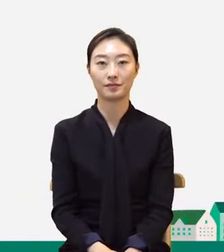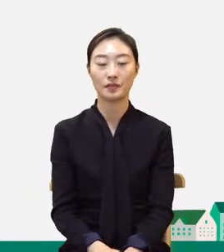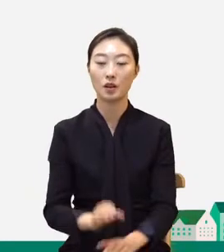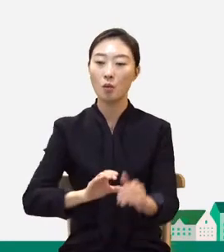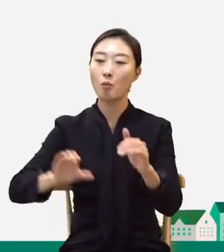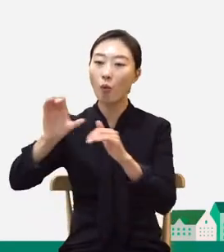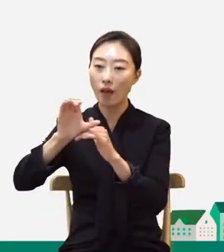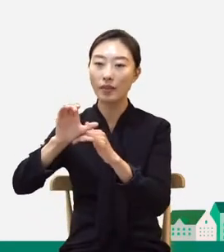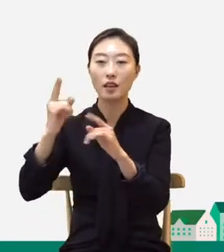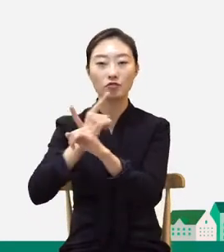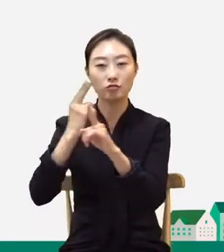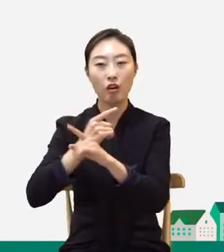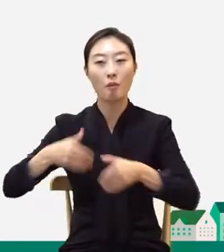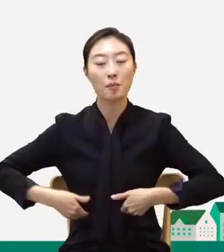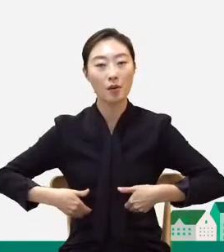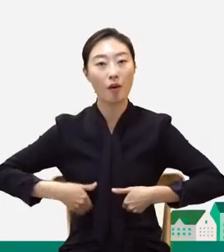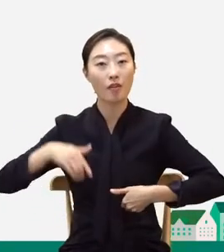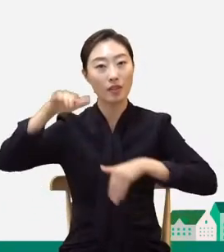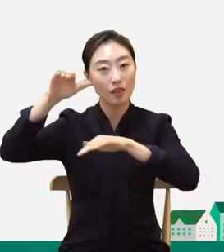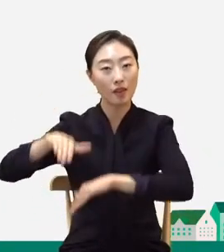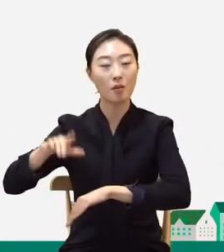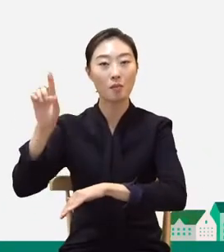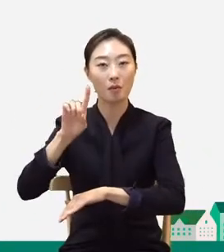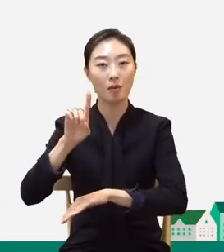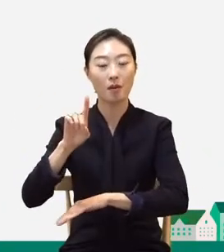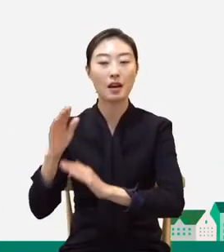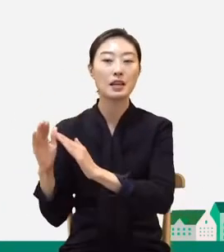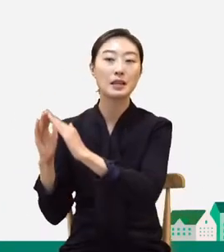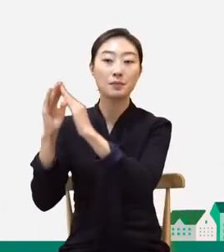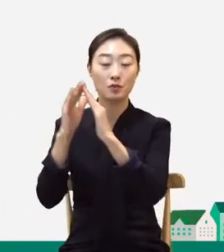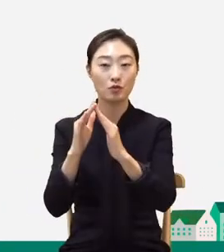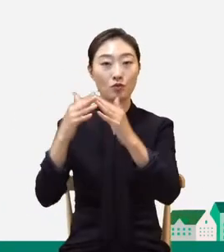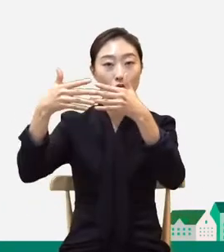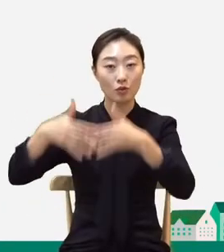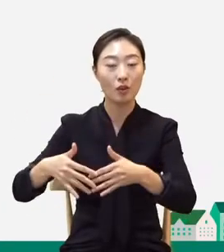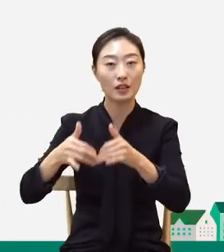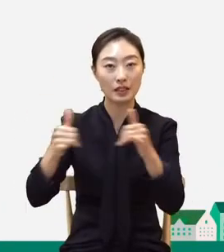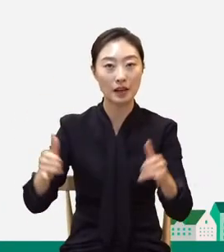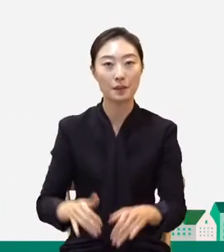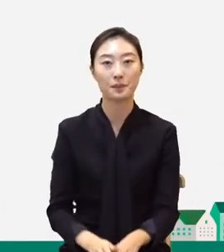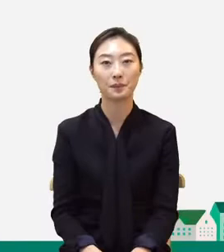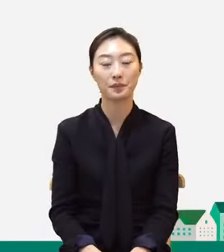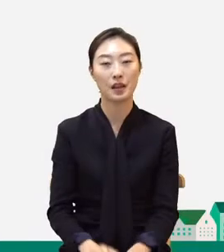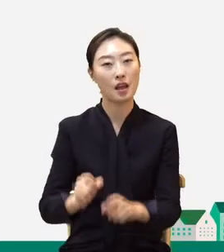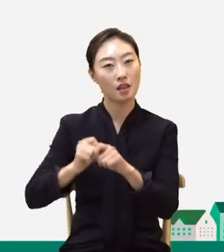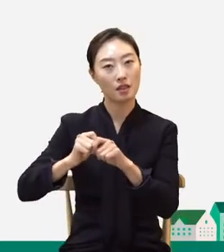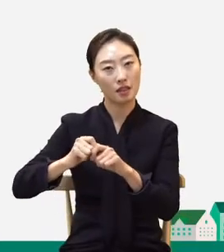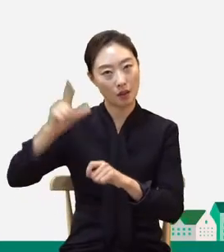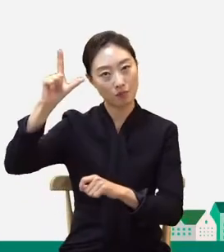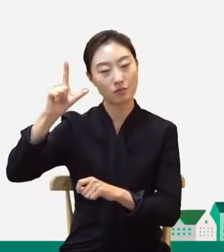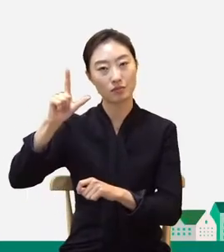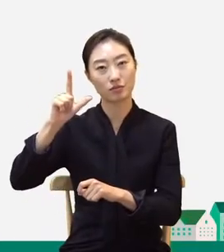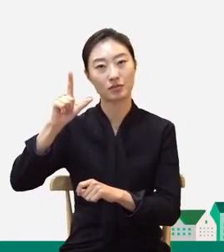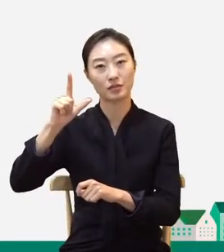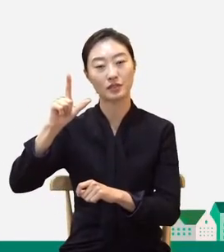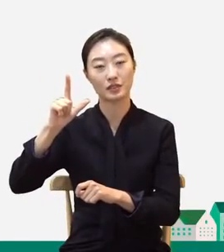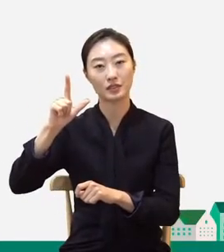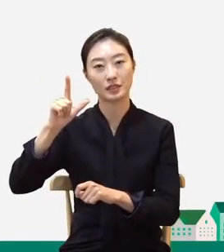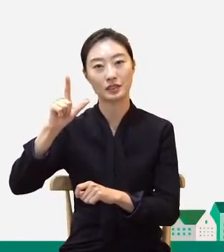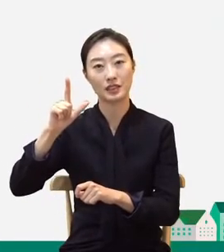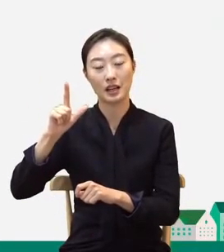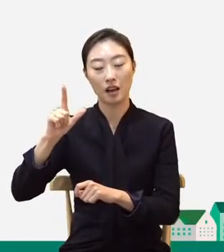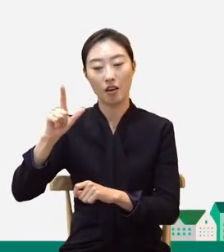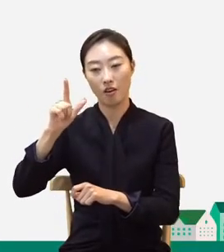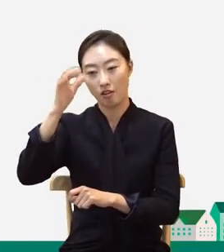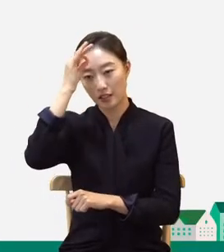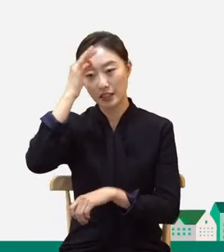보완해야 할 부분입니다. 입주 대상자들은 정도의 차이는 있지만 대체로는 이미 기능들이 좋은